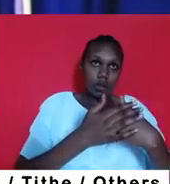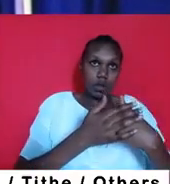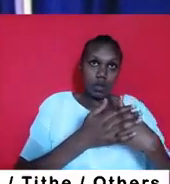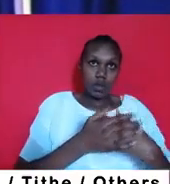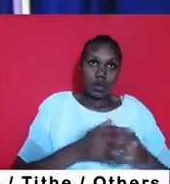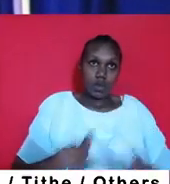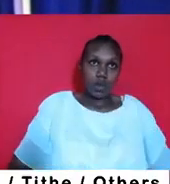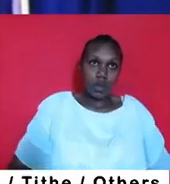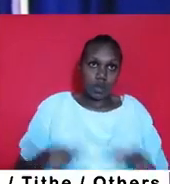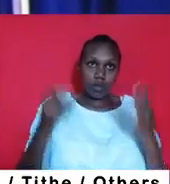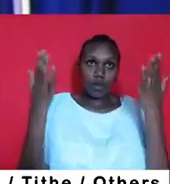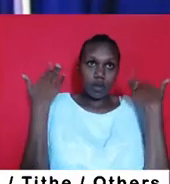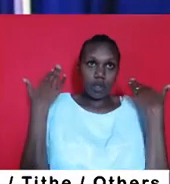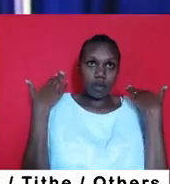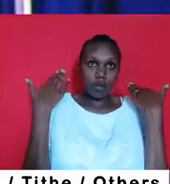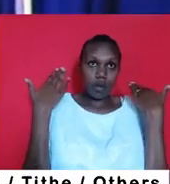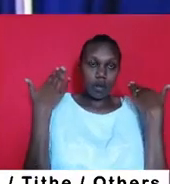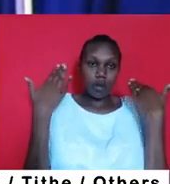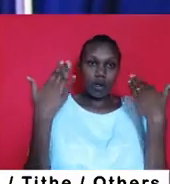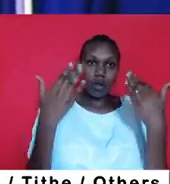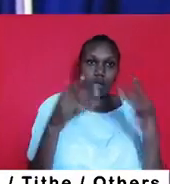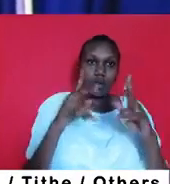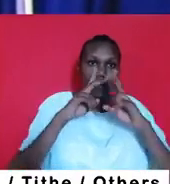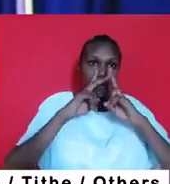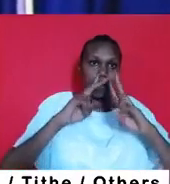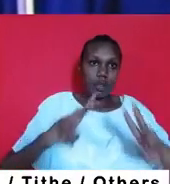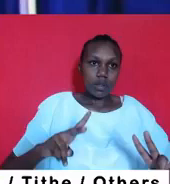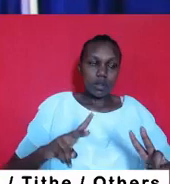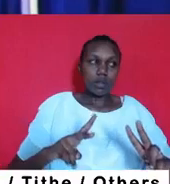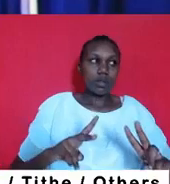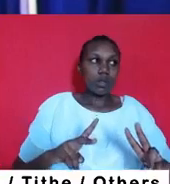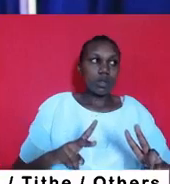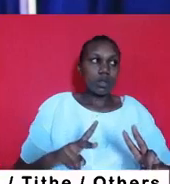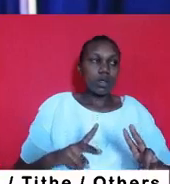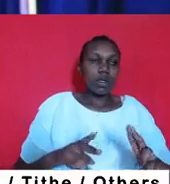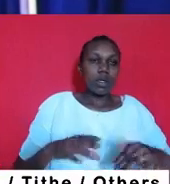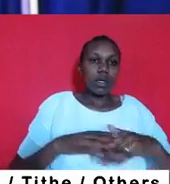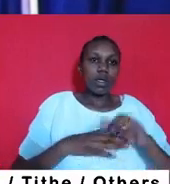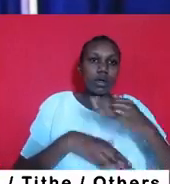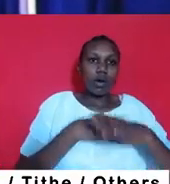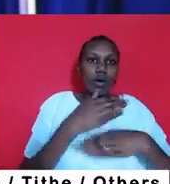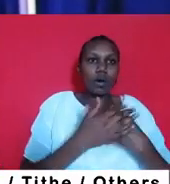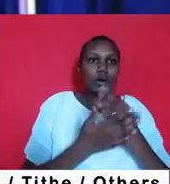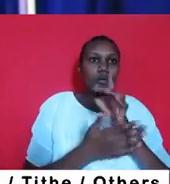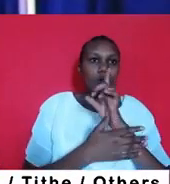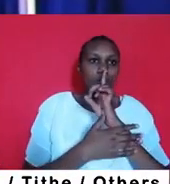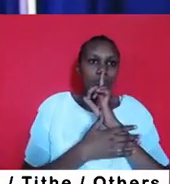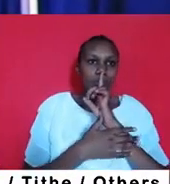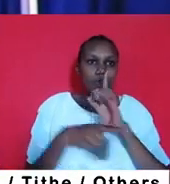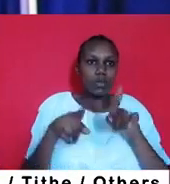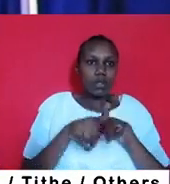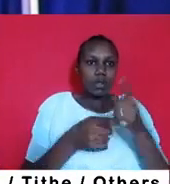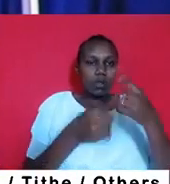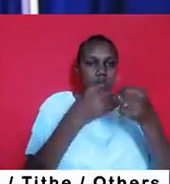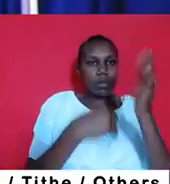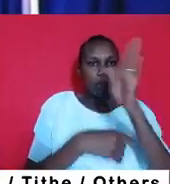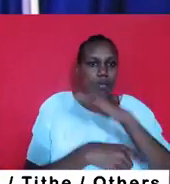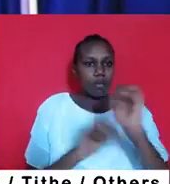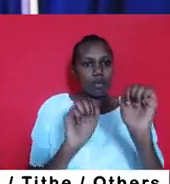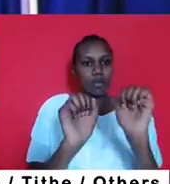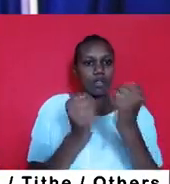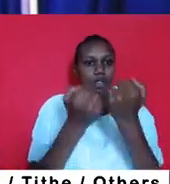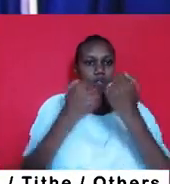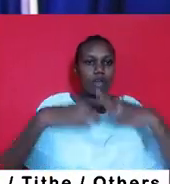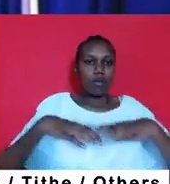ishie milele, Baba na mfalme wa amani, katika utulivu na kujirudisha kwa okolewa